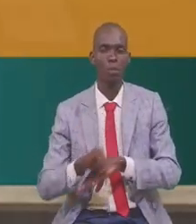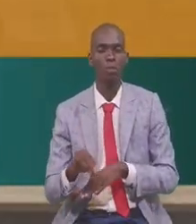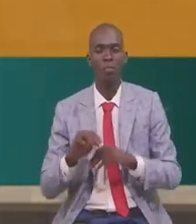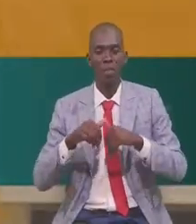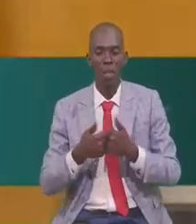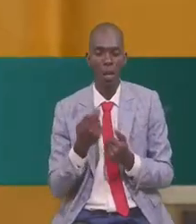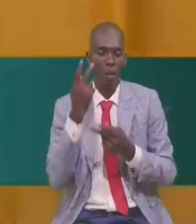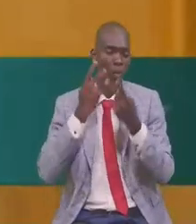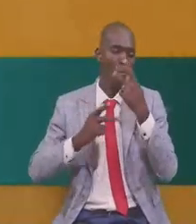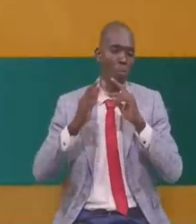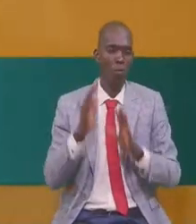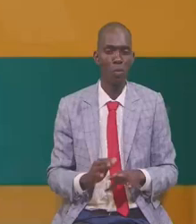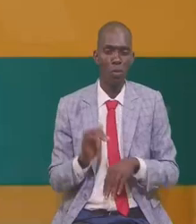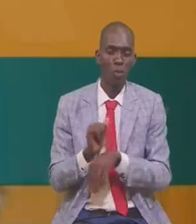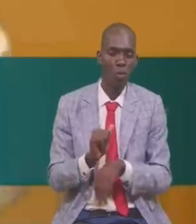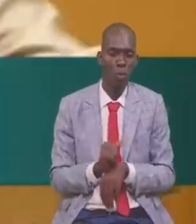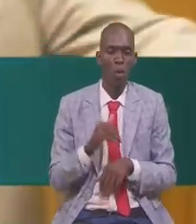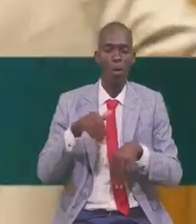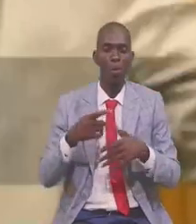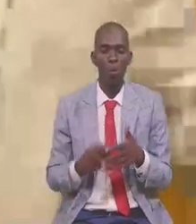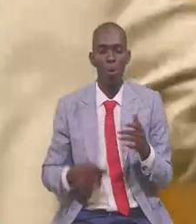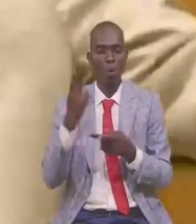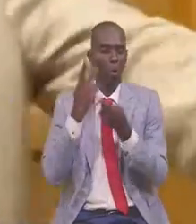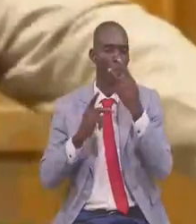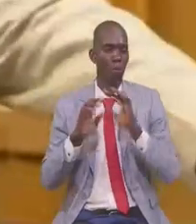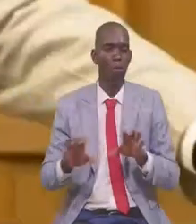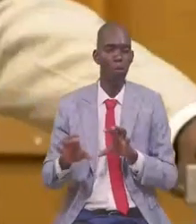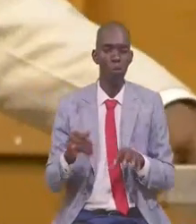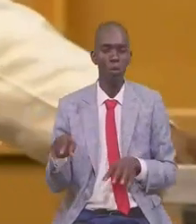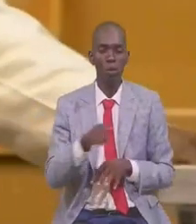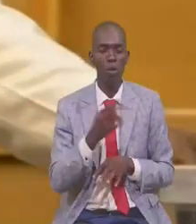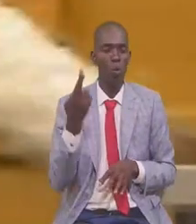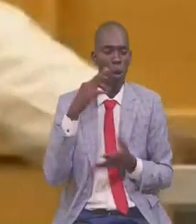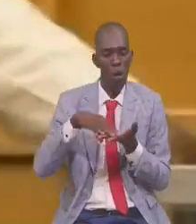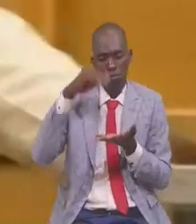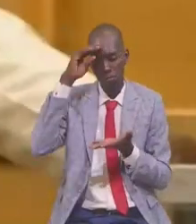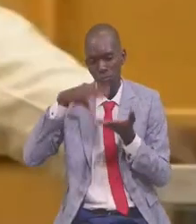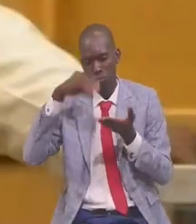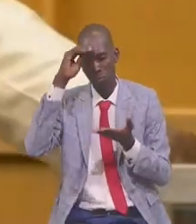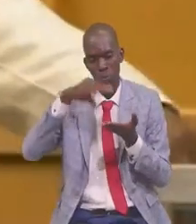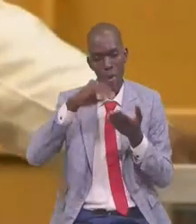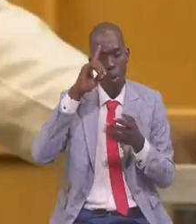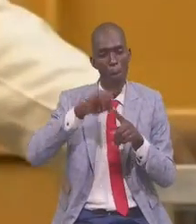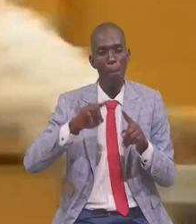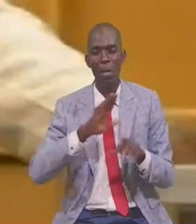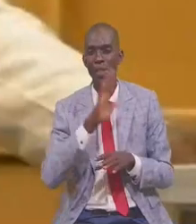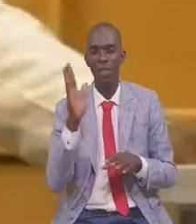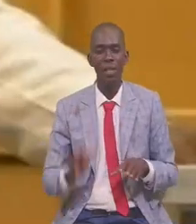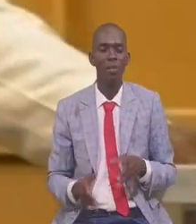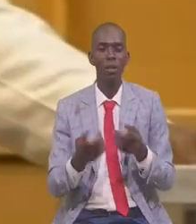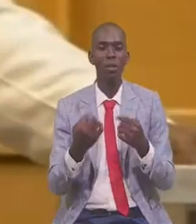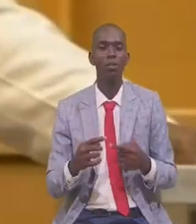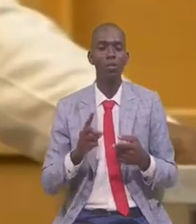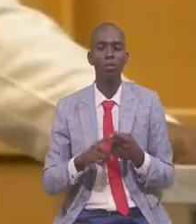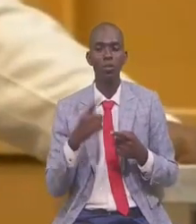prophètes prêchent, ce que les prophètes font. Ils apprenaient, mais ils ne sont jamais parvenus à